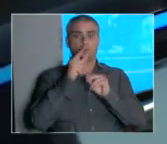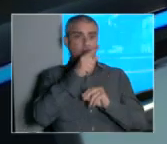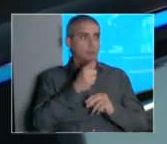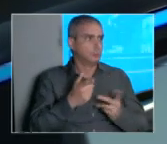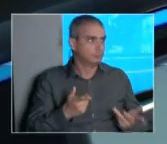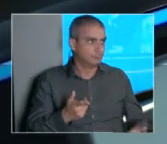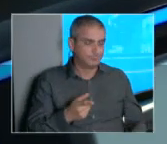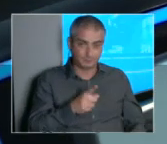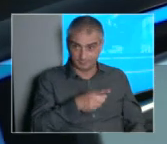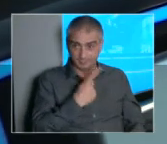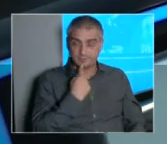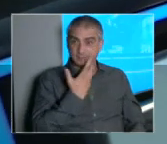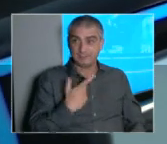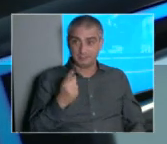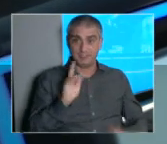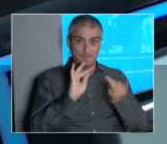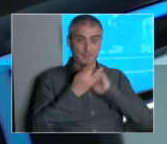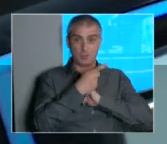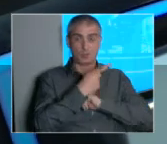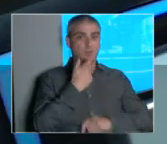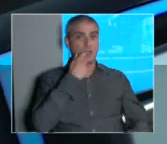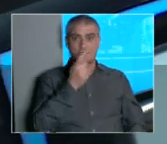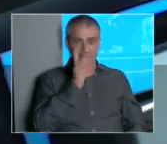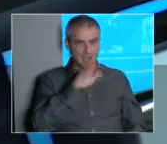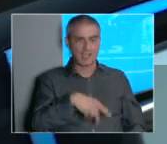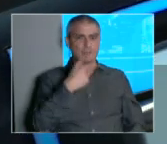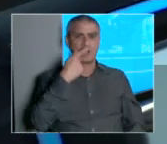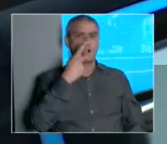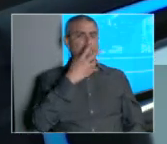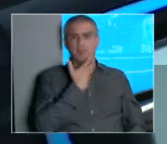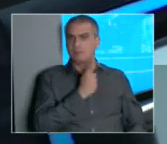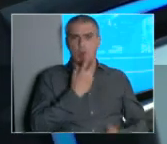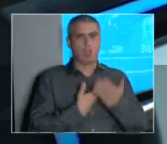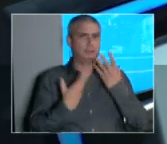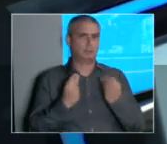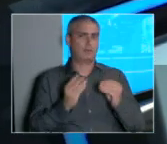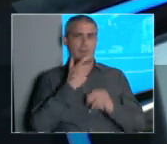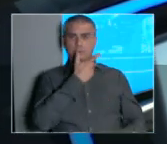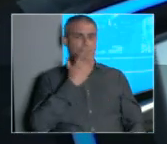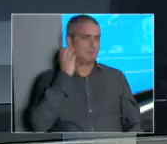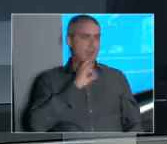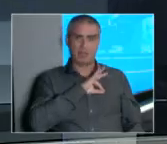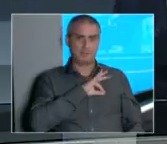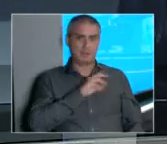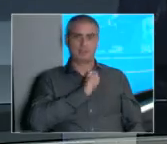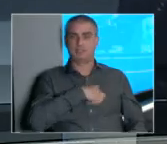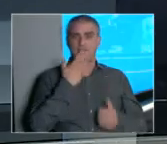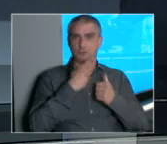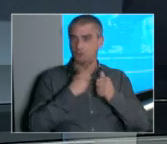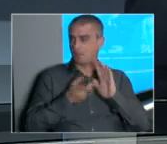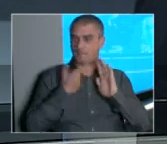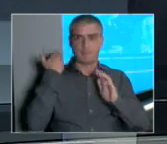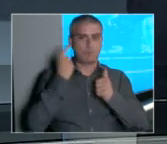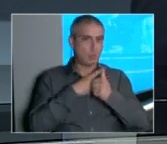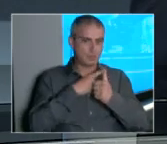להגיד, לליצמן, בניגוד לדרי למשל, גם לגפני, לא הייתה מערכת יחסים טובה עם ליברמן לאורך השנים, בעיריית ירושלים בפעם